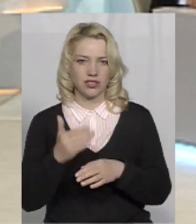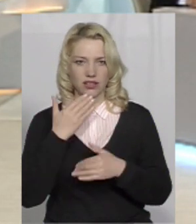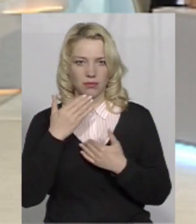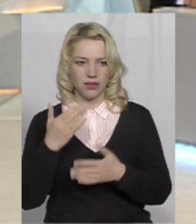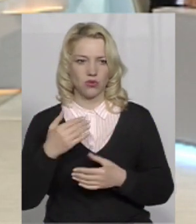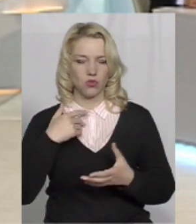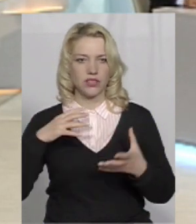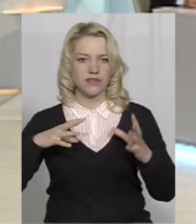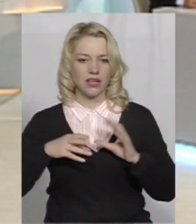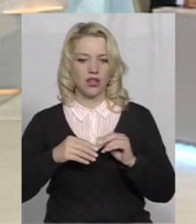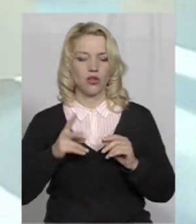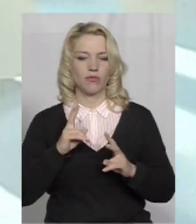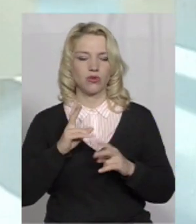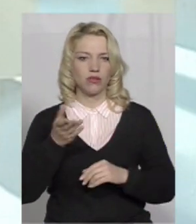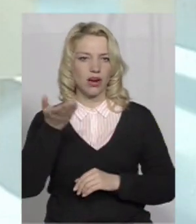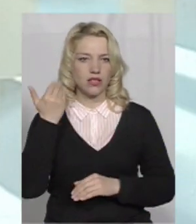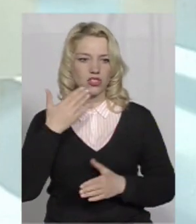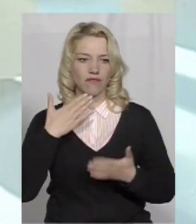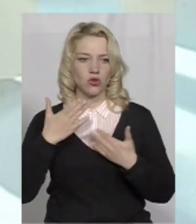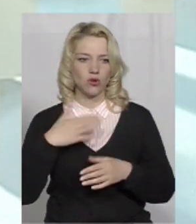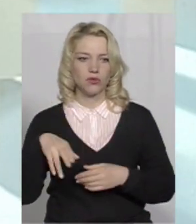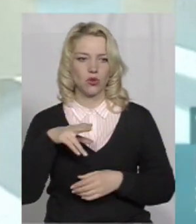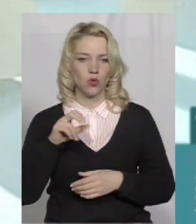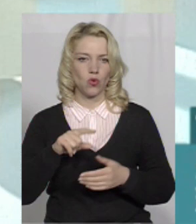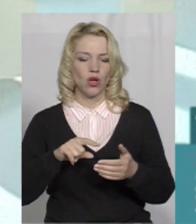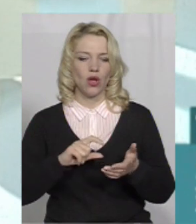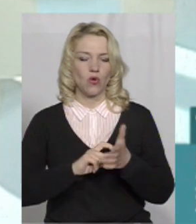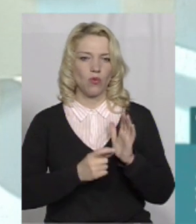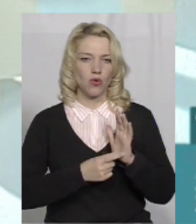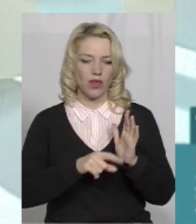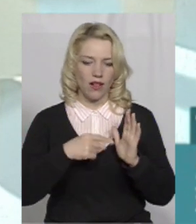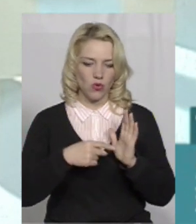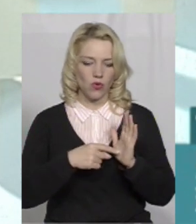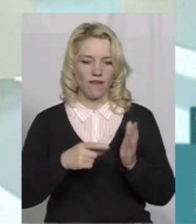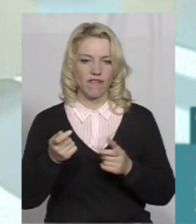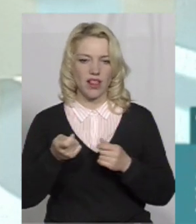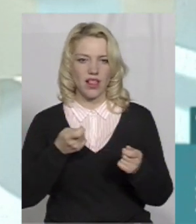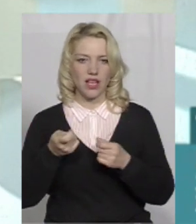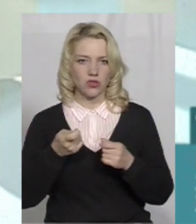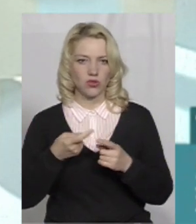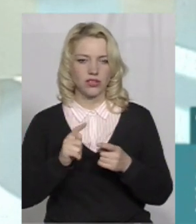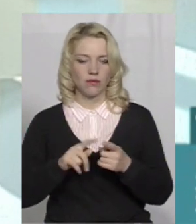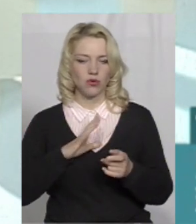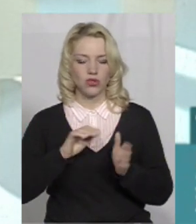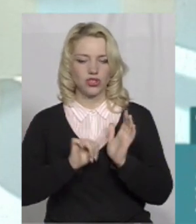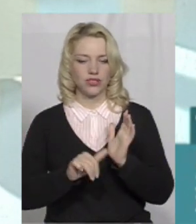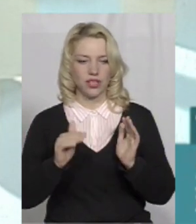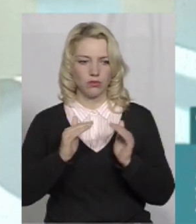Загалом в нас ті, які раніше відносились до комунальної власності, то було 960 будинків,